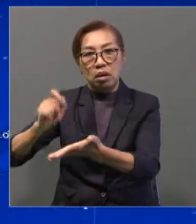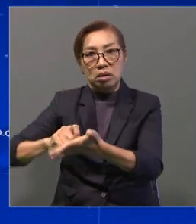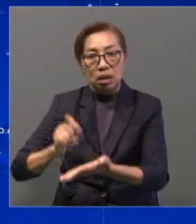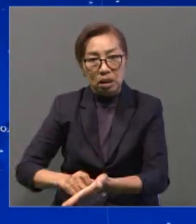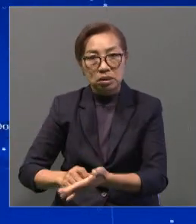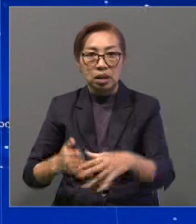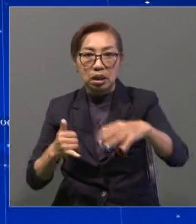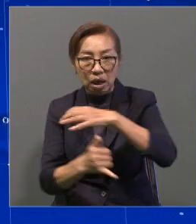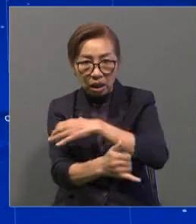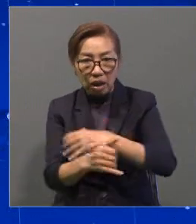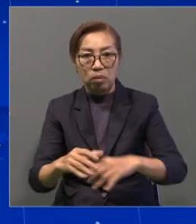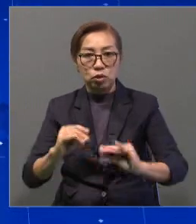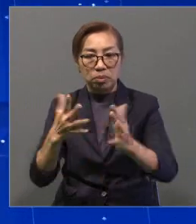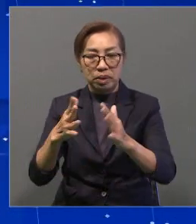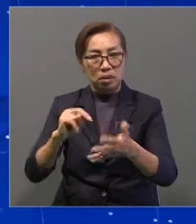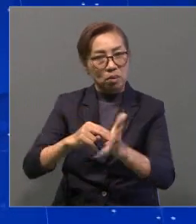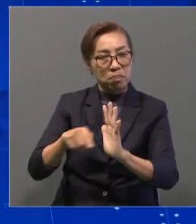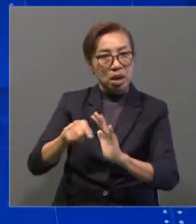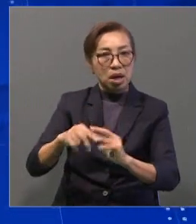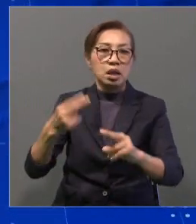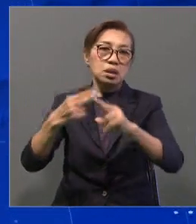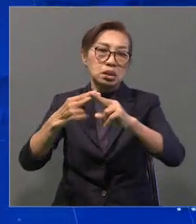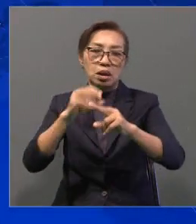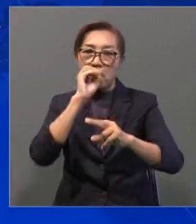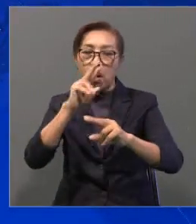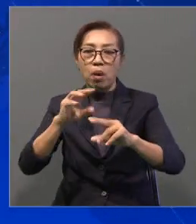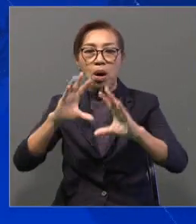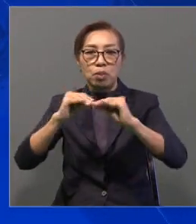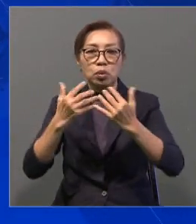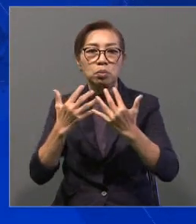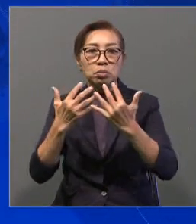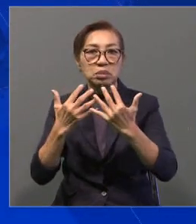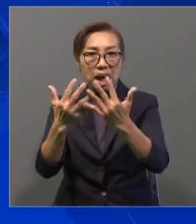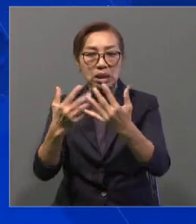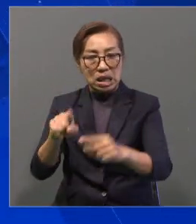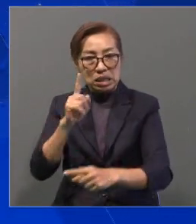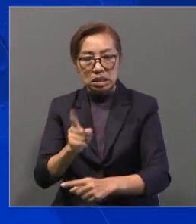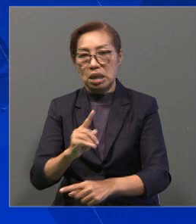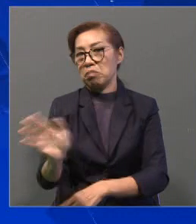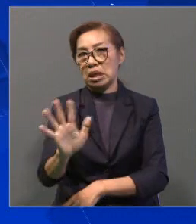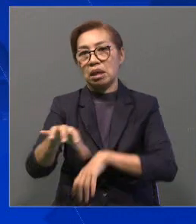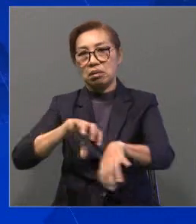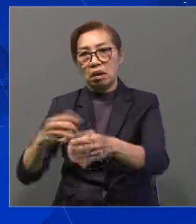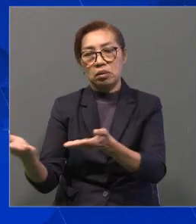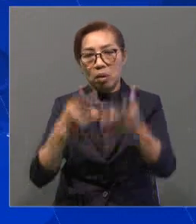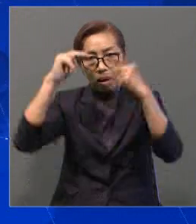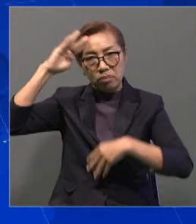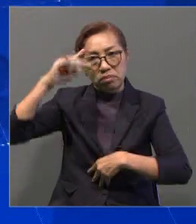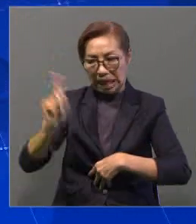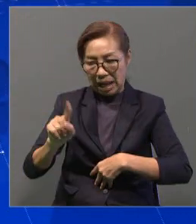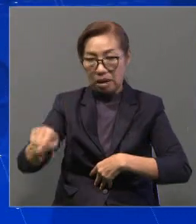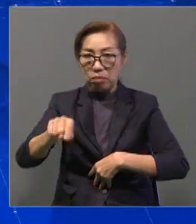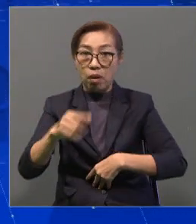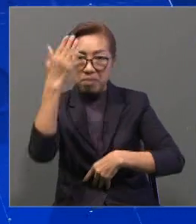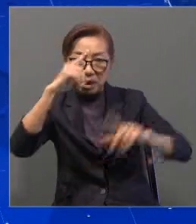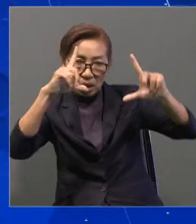ซึ่งอาจมองได้ว่าเป็นการใช้การประชุมเป็นการบังหน้าจัดงานต้อนรับพลเอกประยุทธ์พร้อมกับนำหลักฐานทั้ง